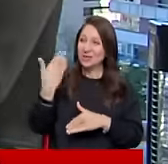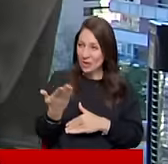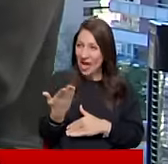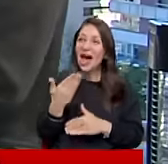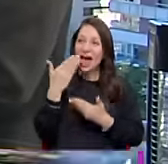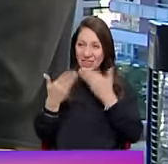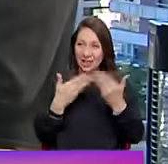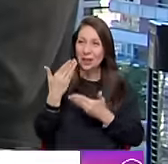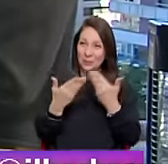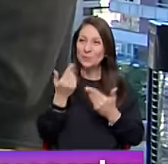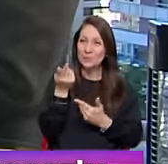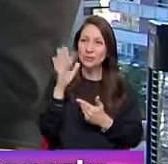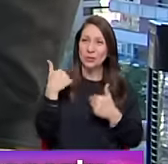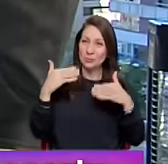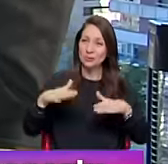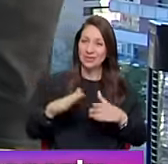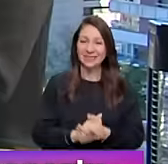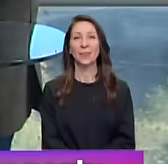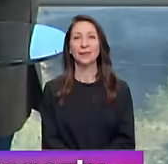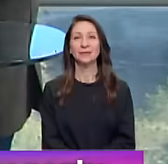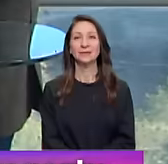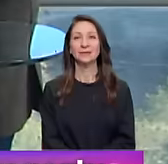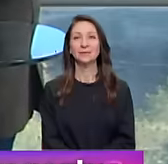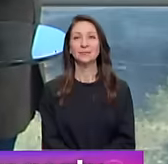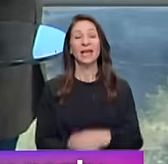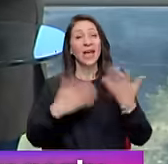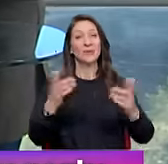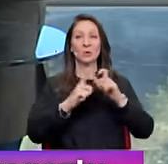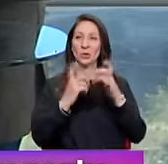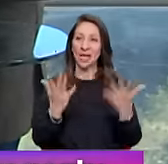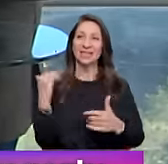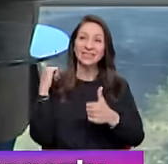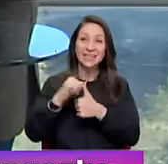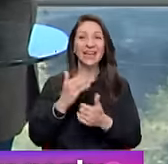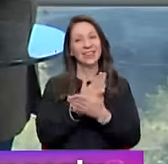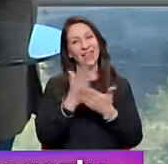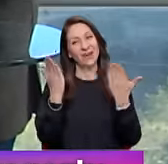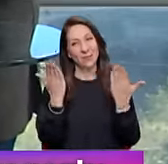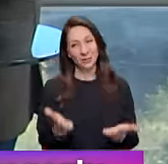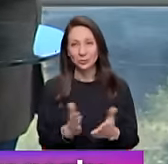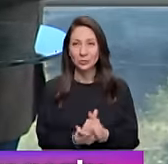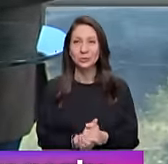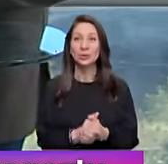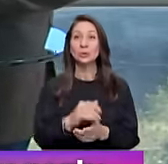sonra anlatalım. Birazdan buradayız yeniden. Efendim günaydın bir kez daha devam ediyoruz.